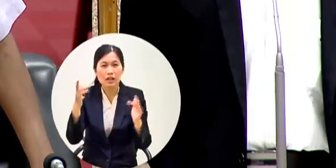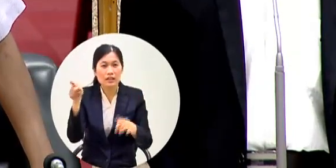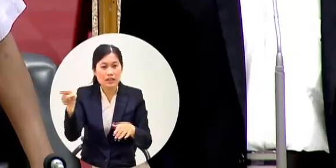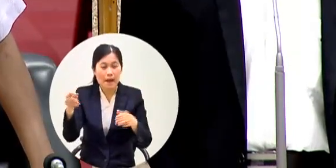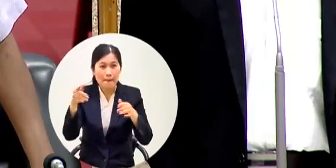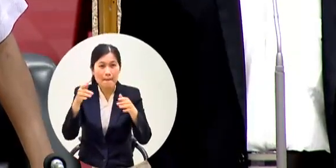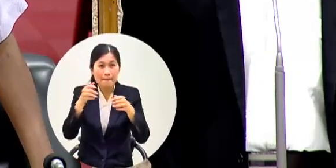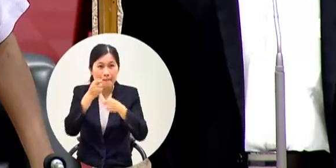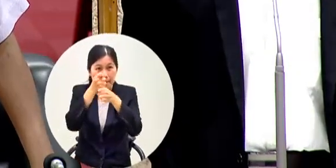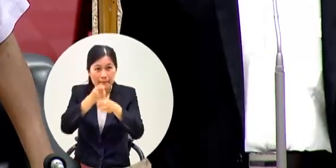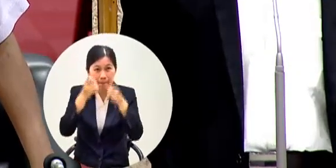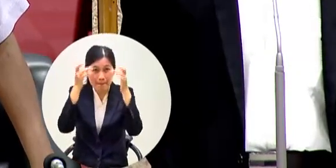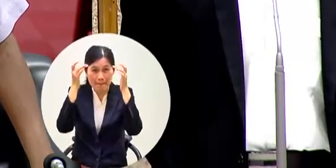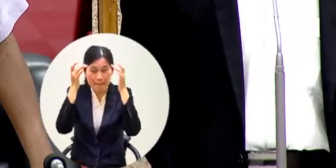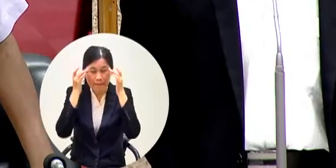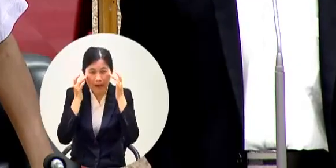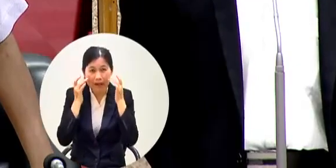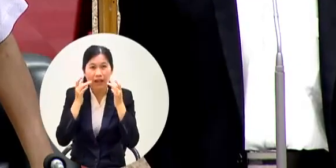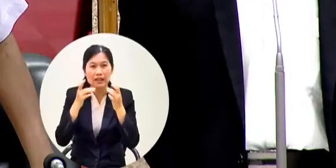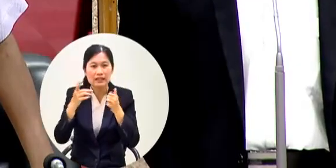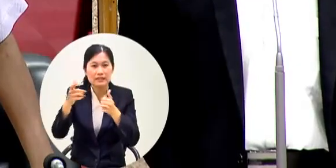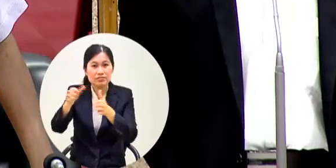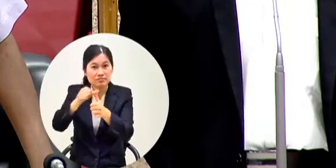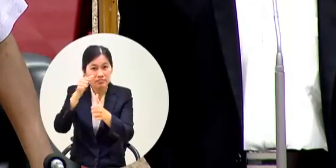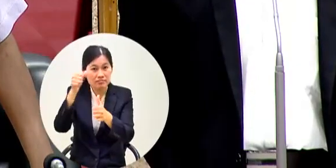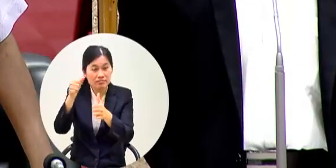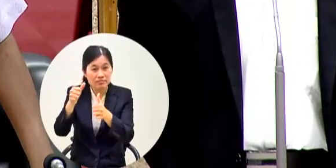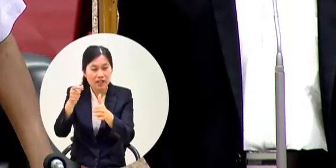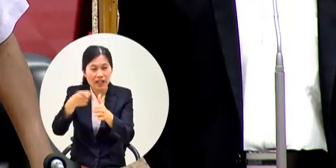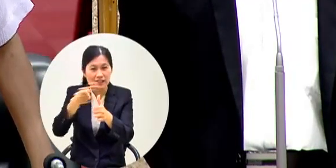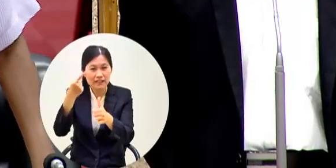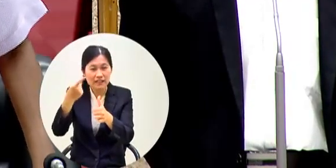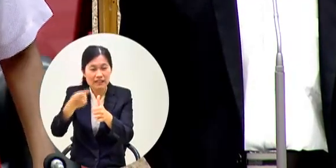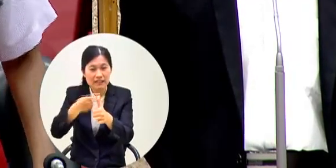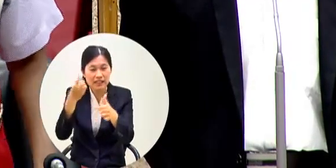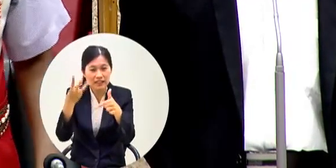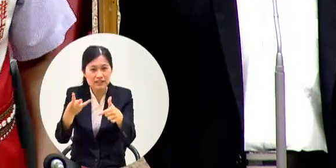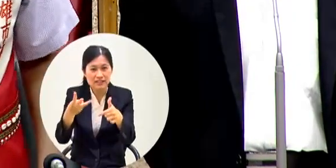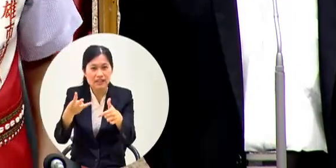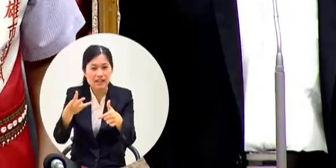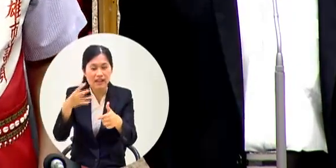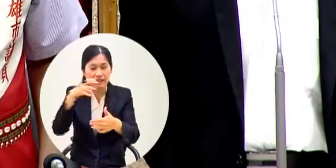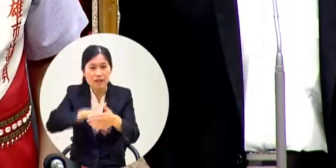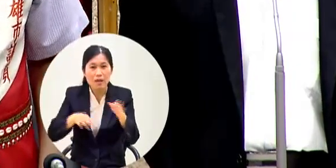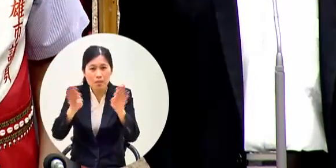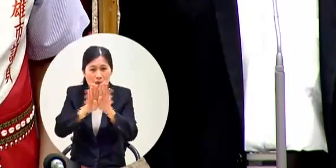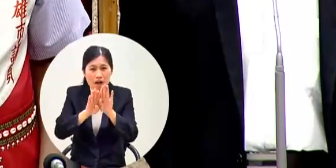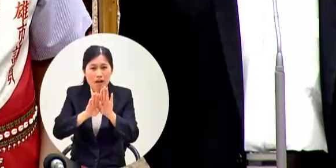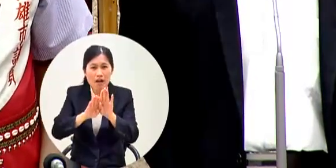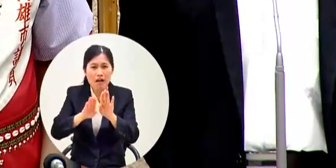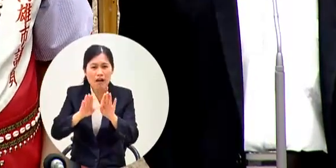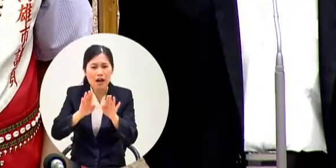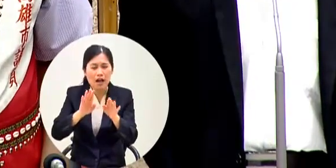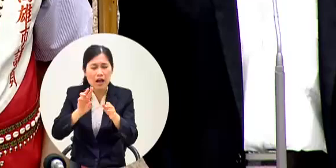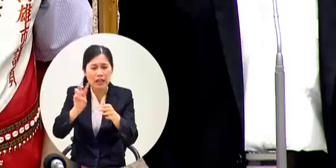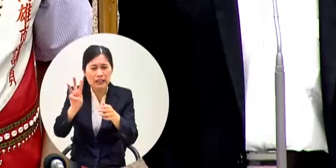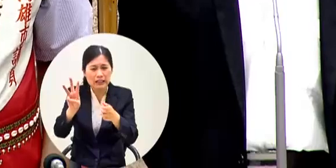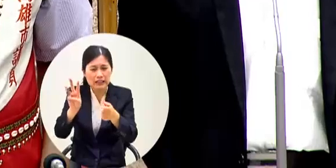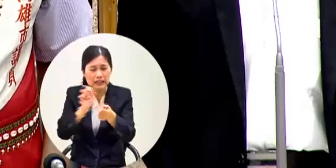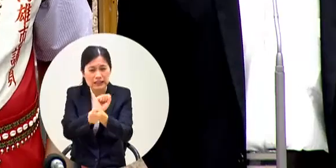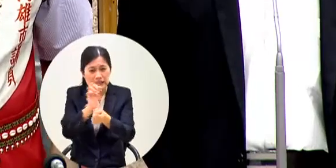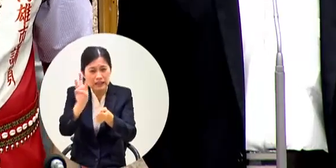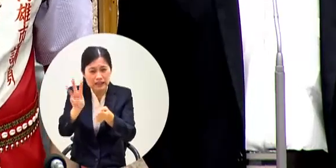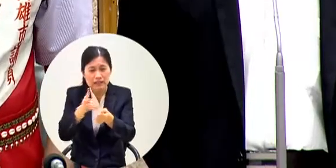地政事务所他要负责九个地区，美浓、旗山、六龟、桃园、茂林、那么